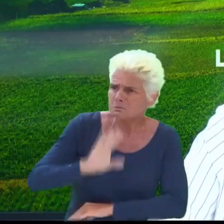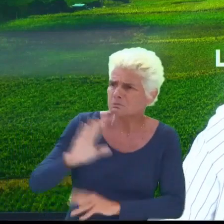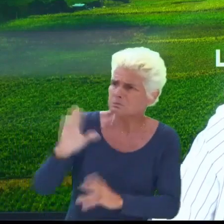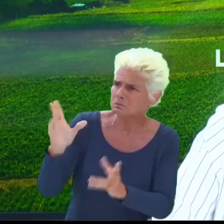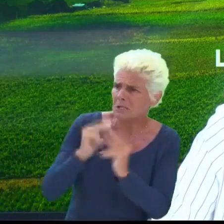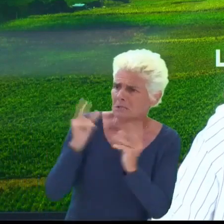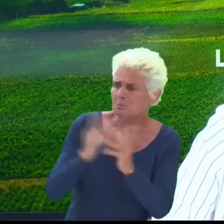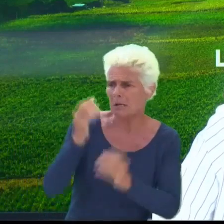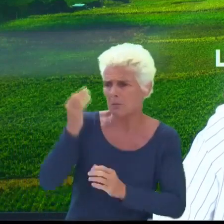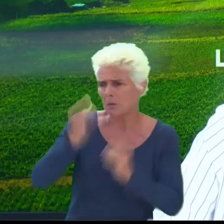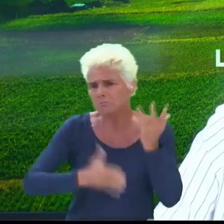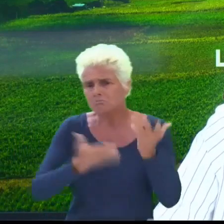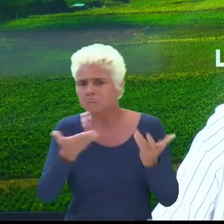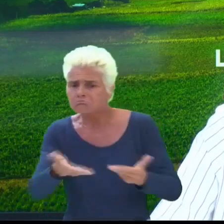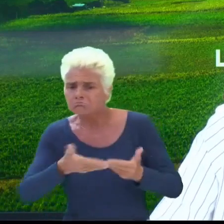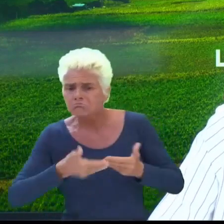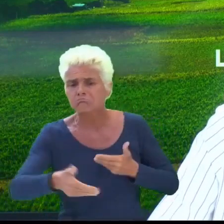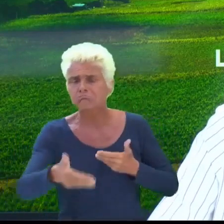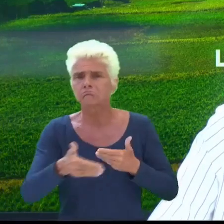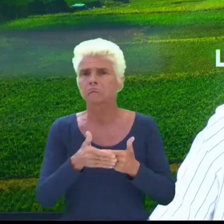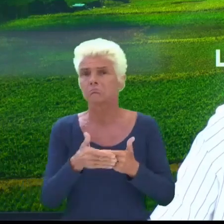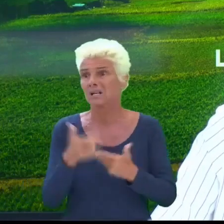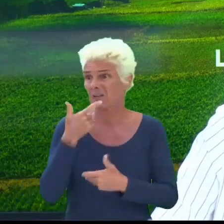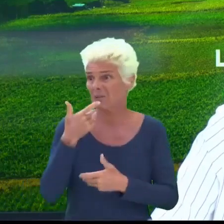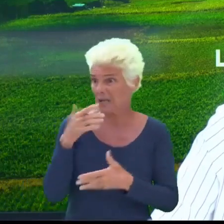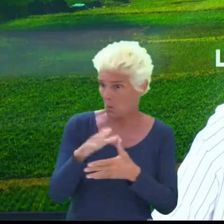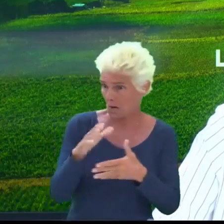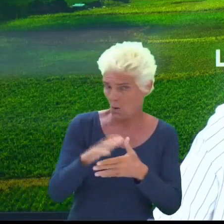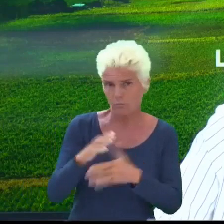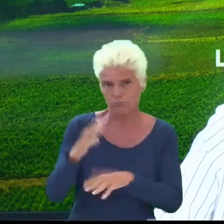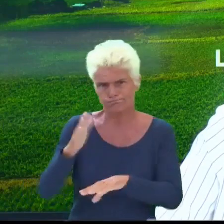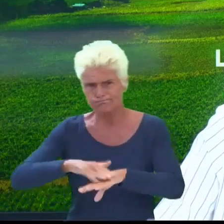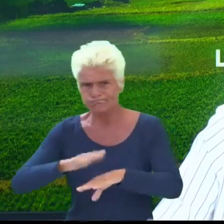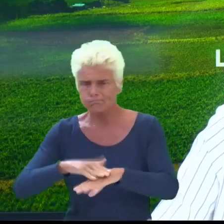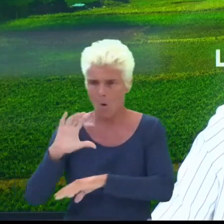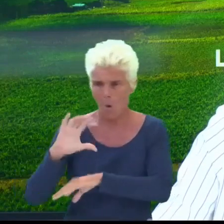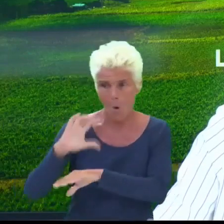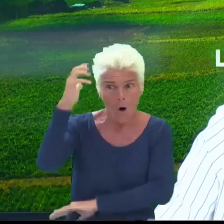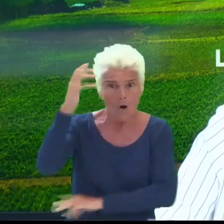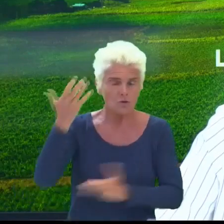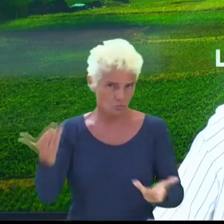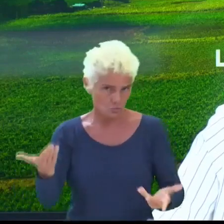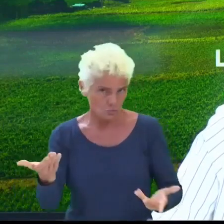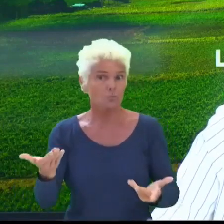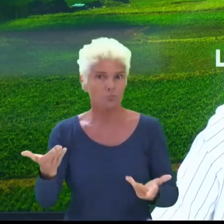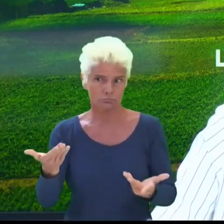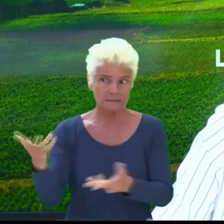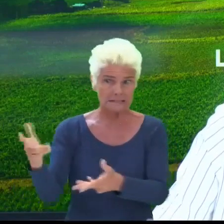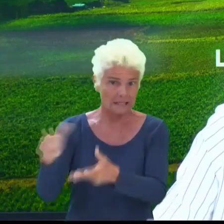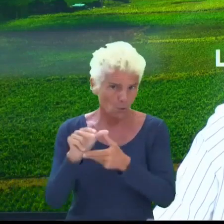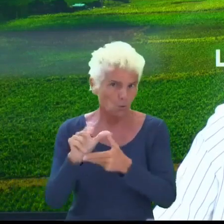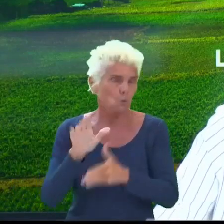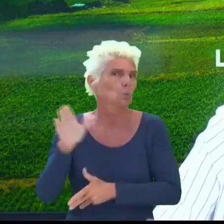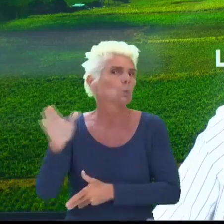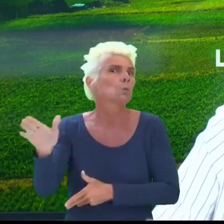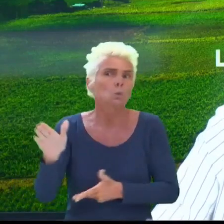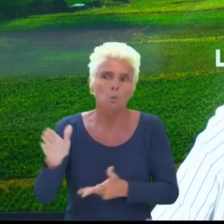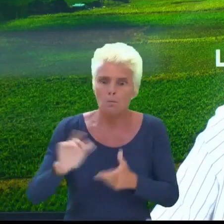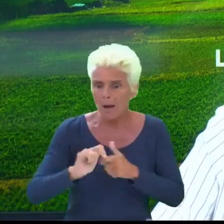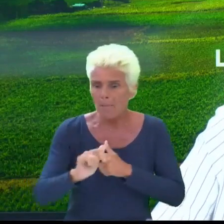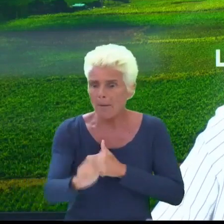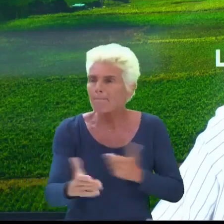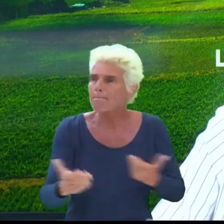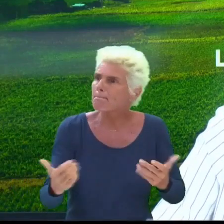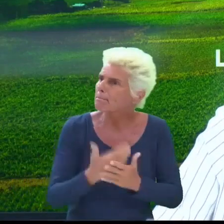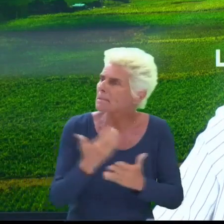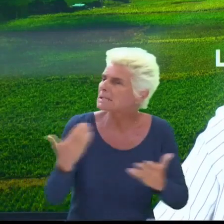attend la Guadeloupe donc vient de passer en vigilance orange en alerte orange cyclone quelle est la suite à